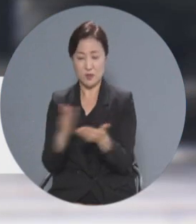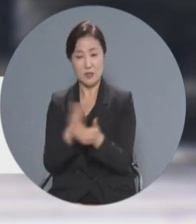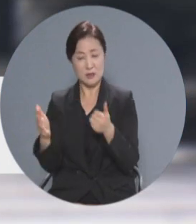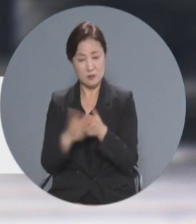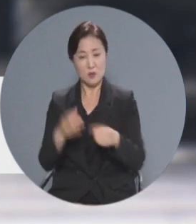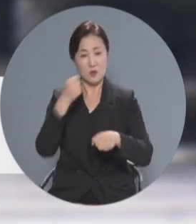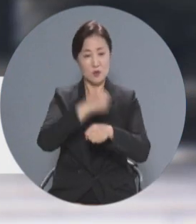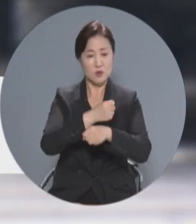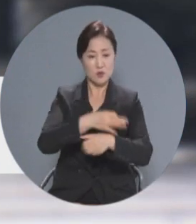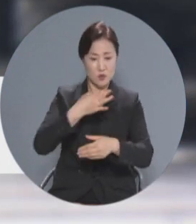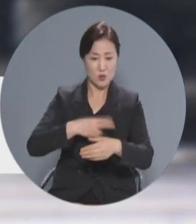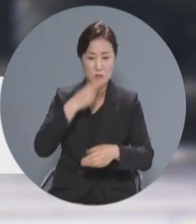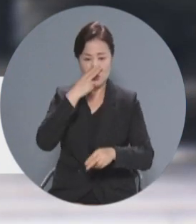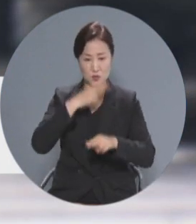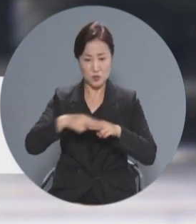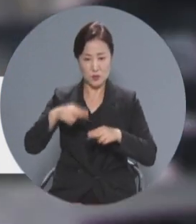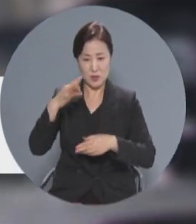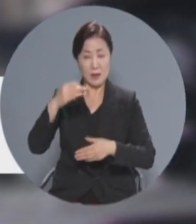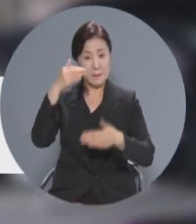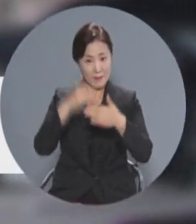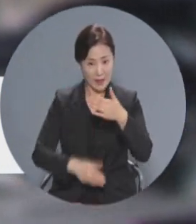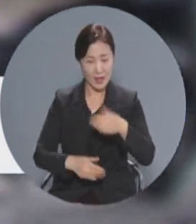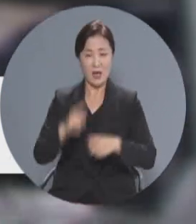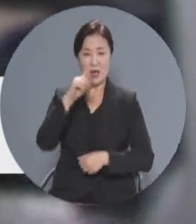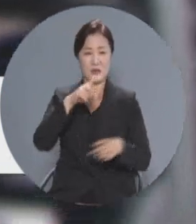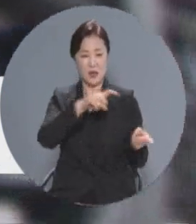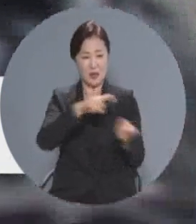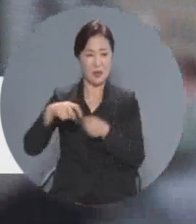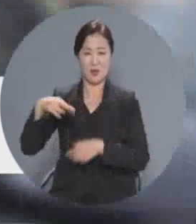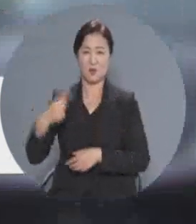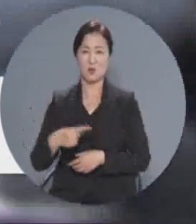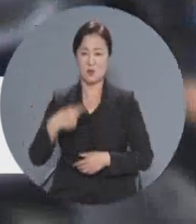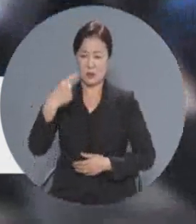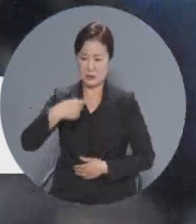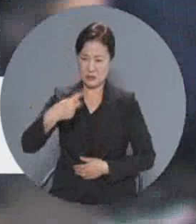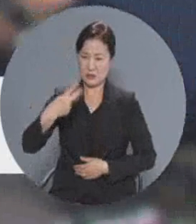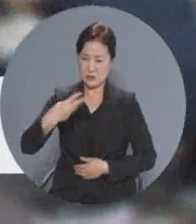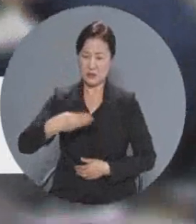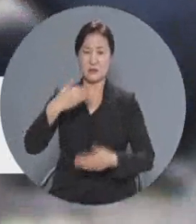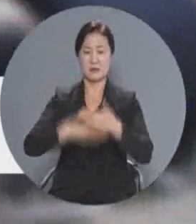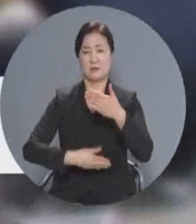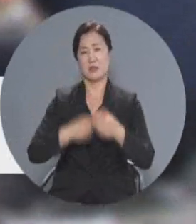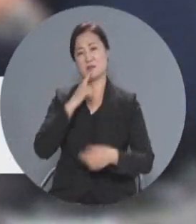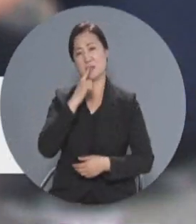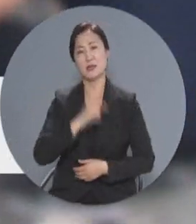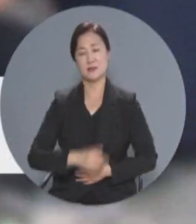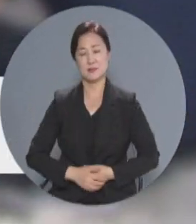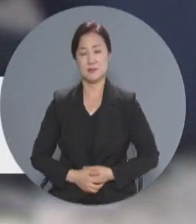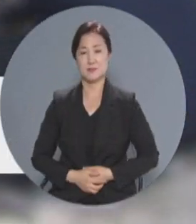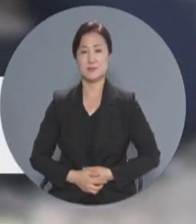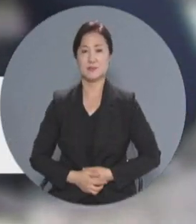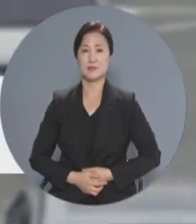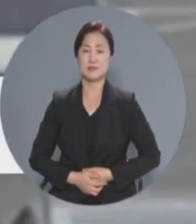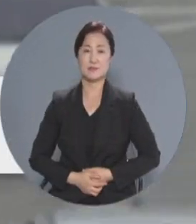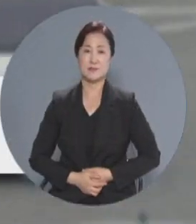수수료와 유류비를 빼면 한 대를 운송해봤자 고작 몇천 원 남는 경우도 있다는 게 운전기사들의